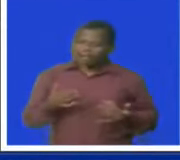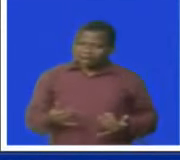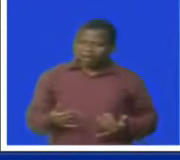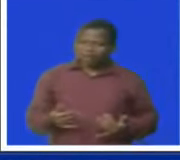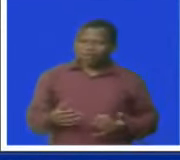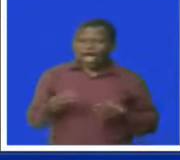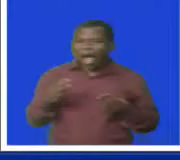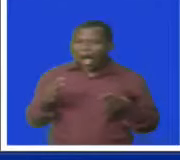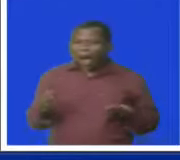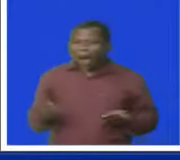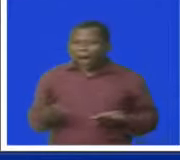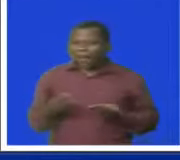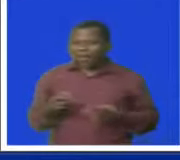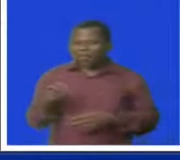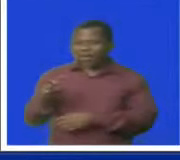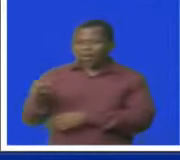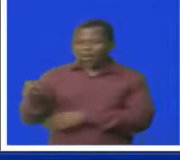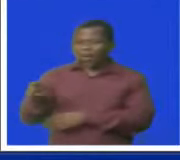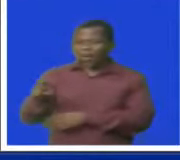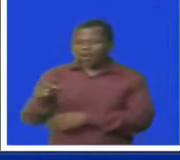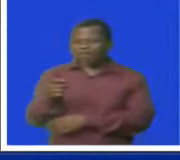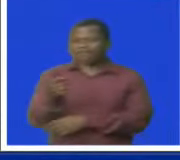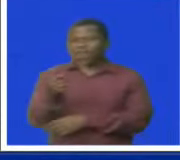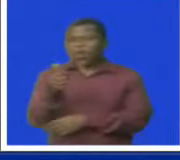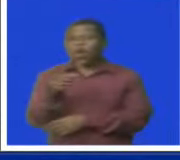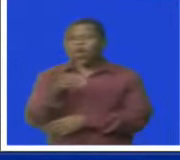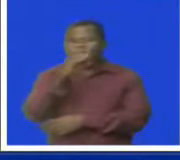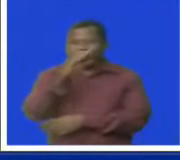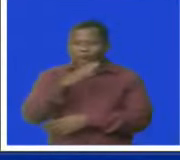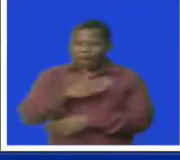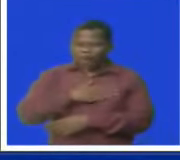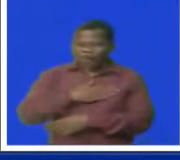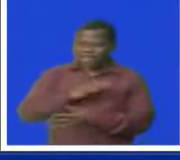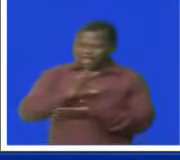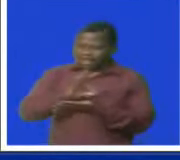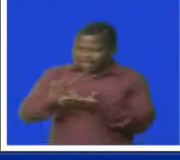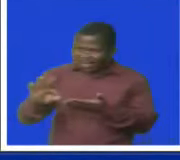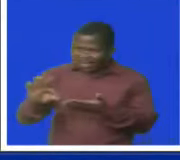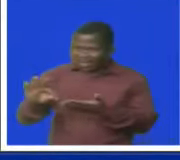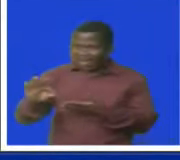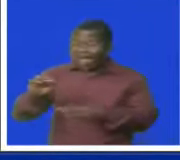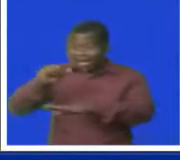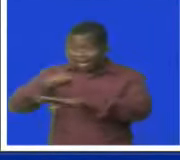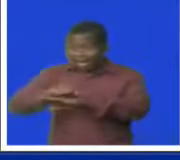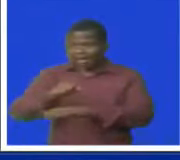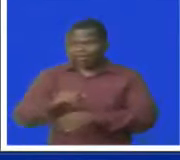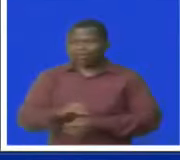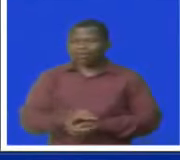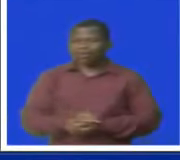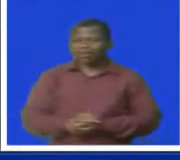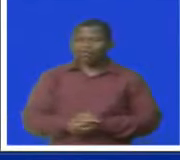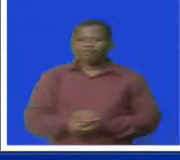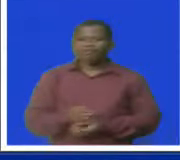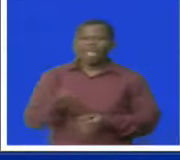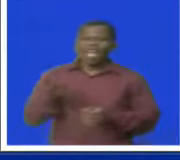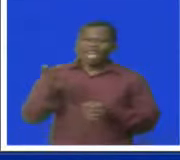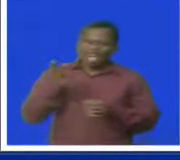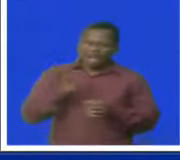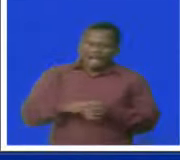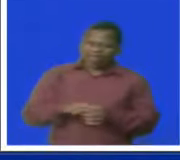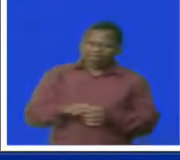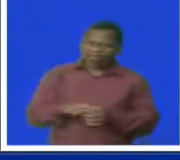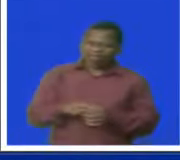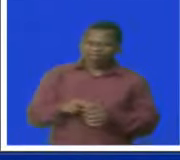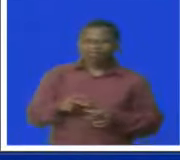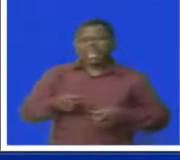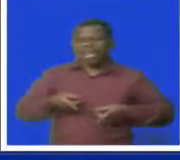lapho kutholakala khona emandi lahlobile. Kuphinze kwanciphisa netingodi lebetingaba khona lapho sive